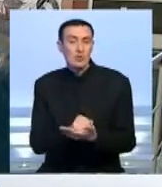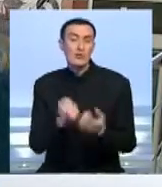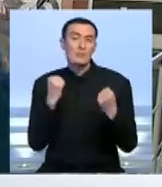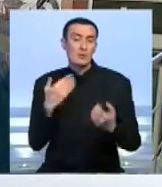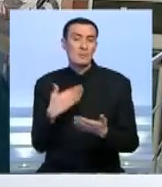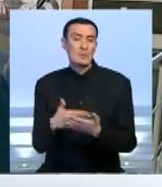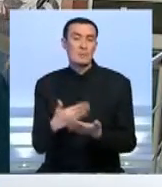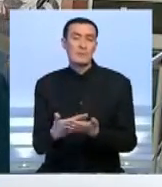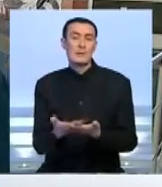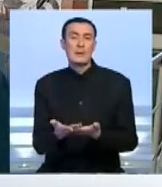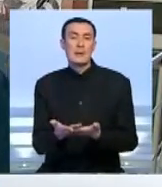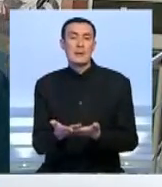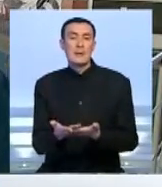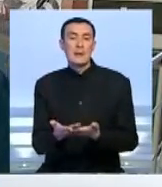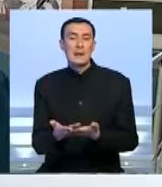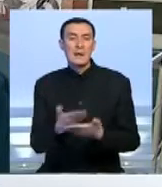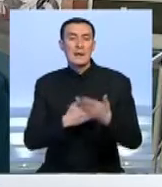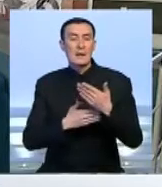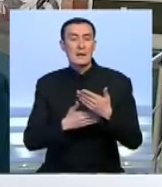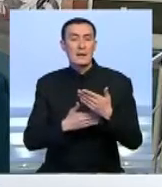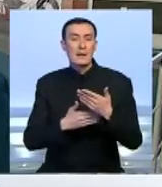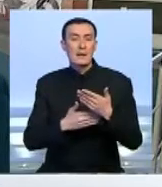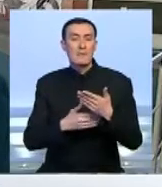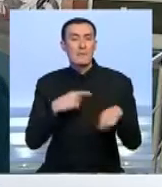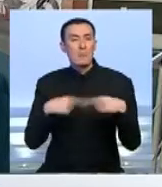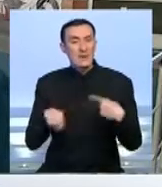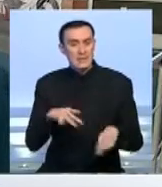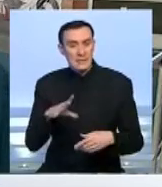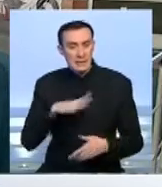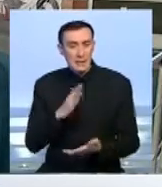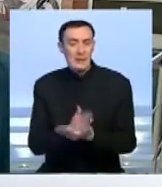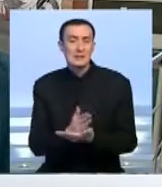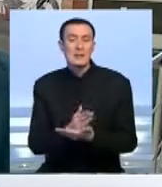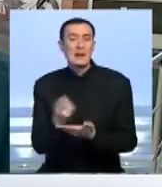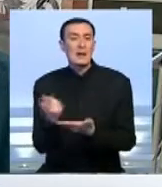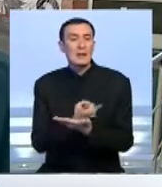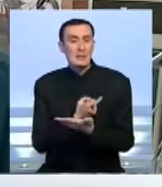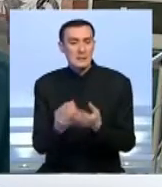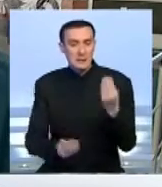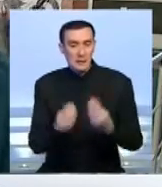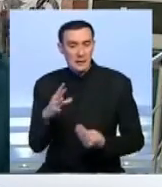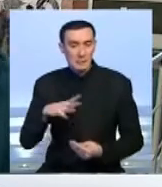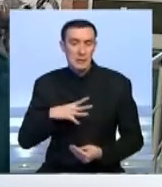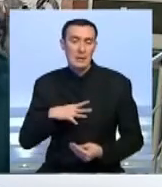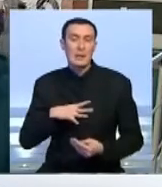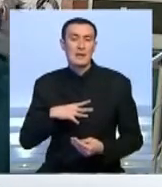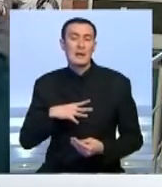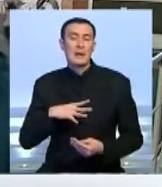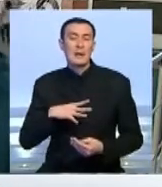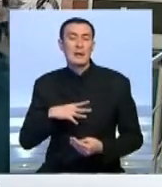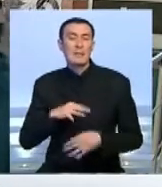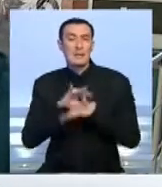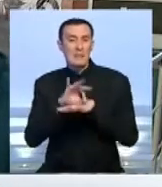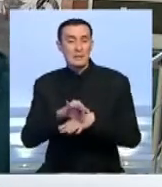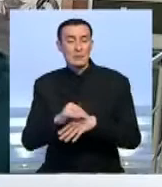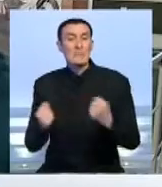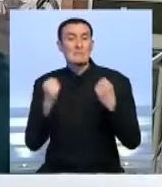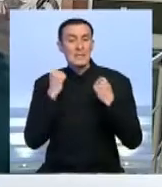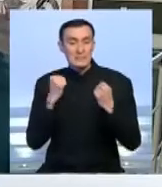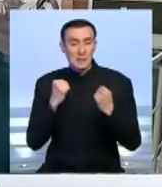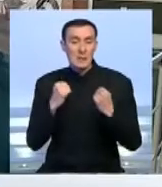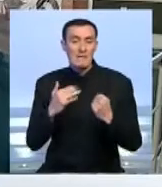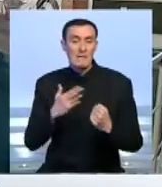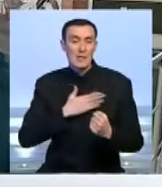занимаются и волейболисты, и футболисты, и хоккеисты были в межсезонье. То есть спортсмены